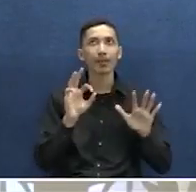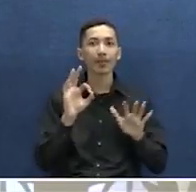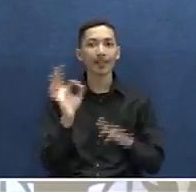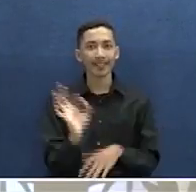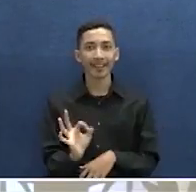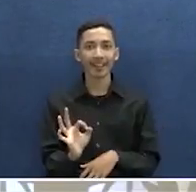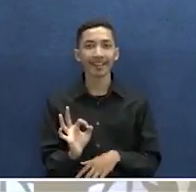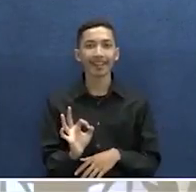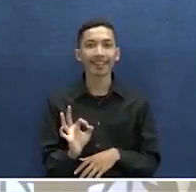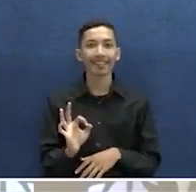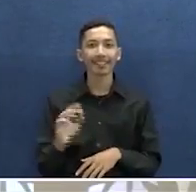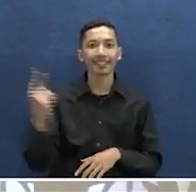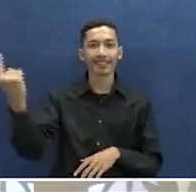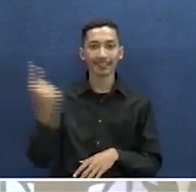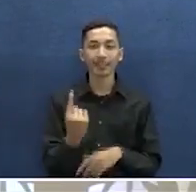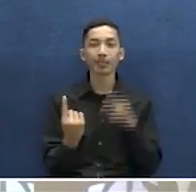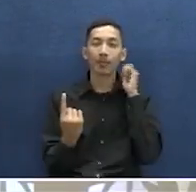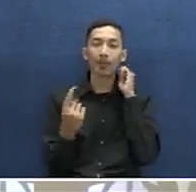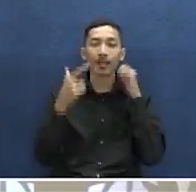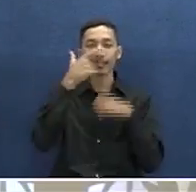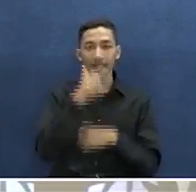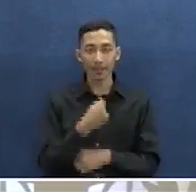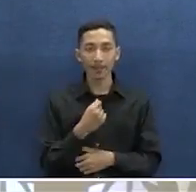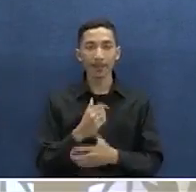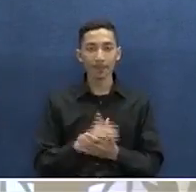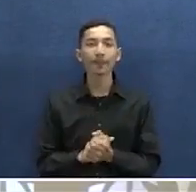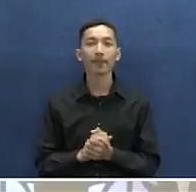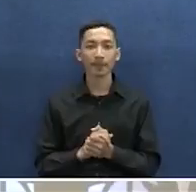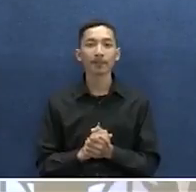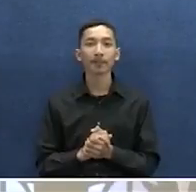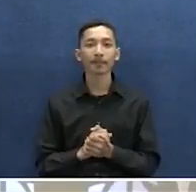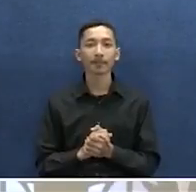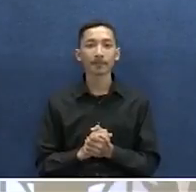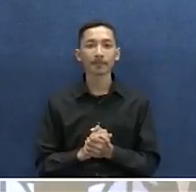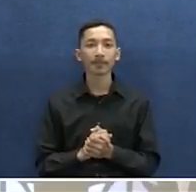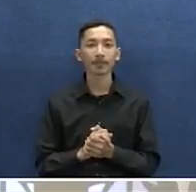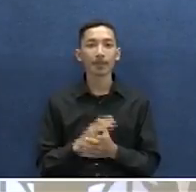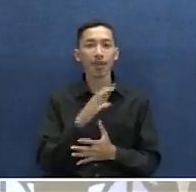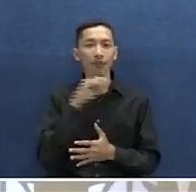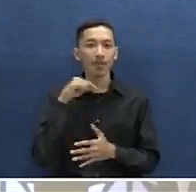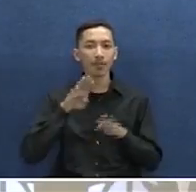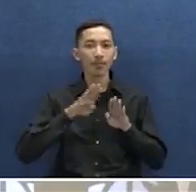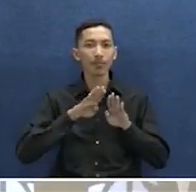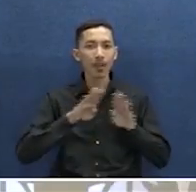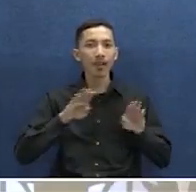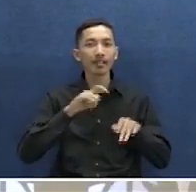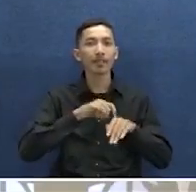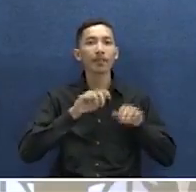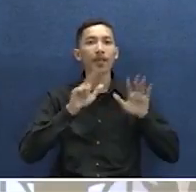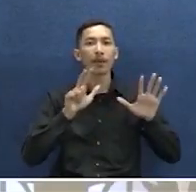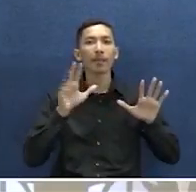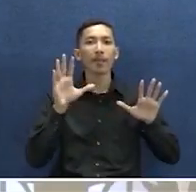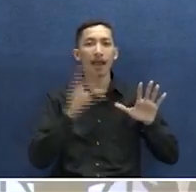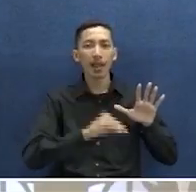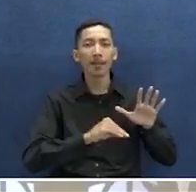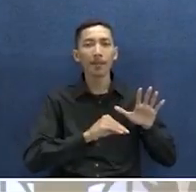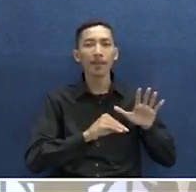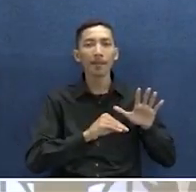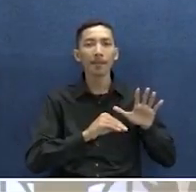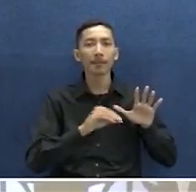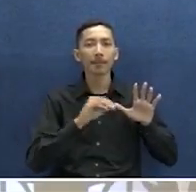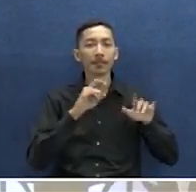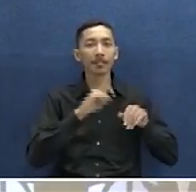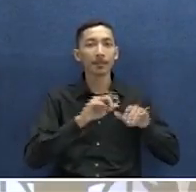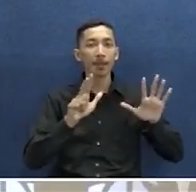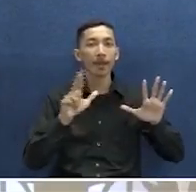semuanya perempuan berhijab dan coffeshop aku ini coffee shop yang 08.00 sepi ih hehehe viterna perempuan udah 08.00 pulang nih